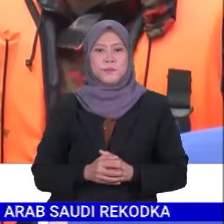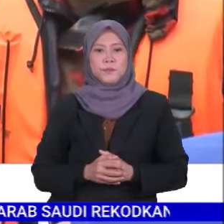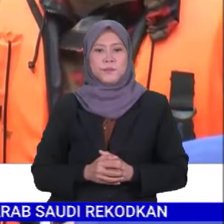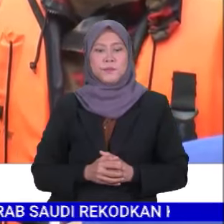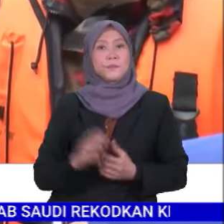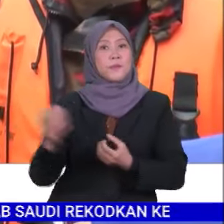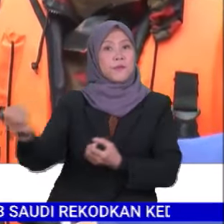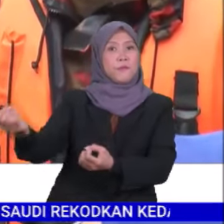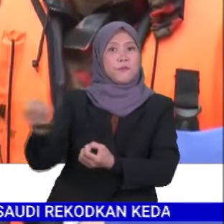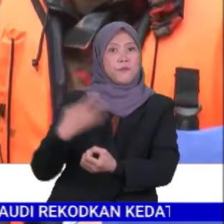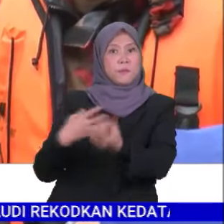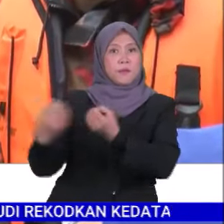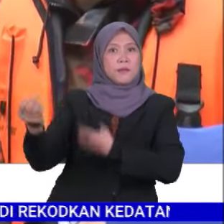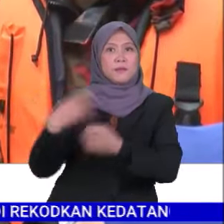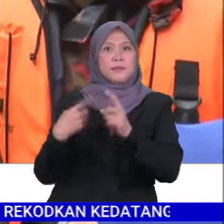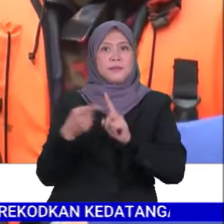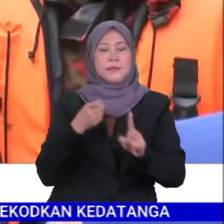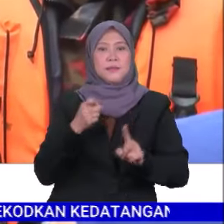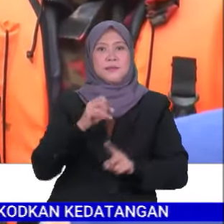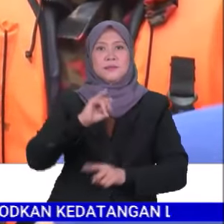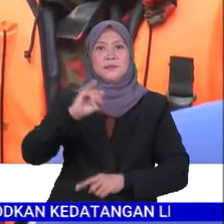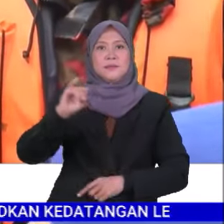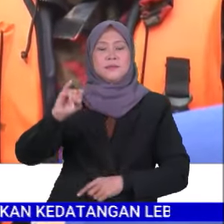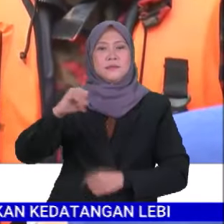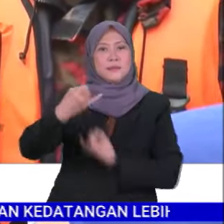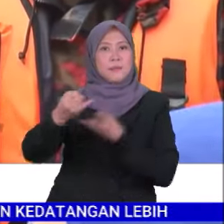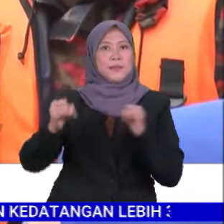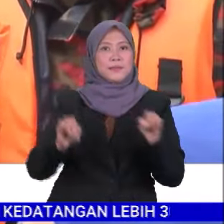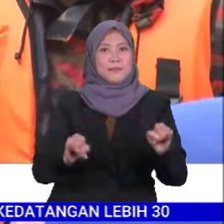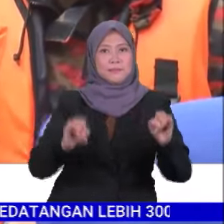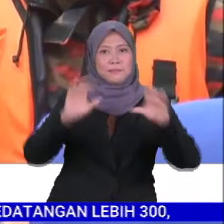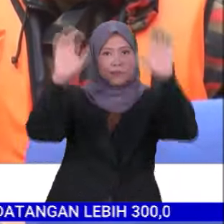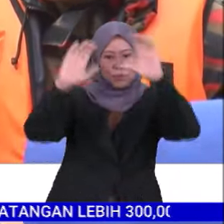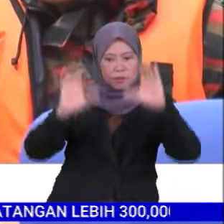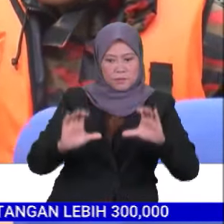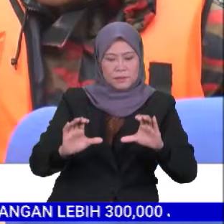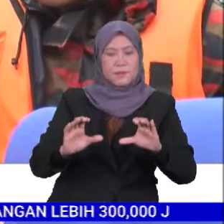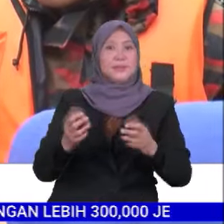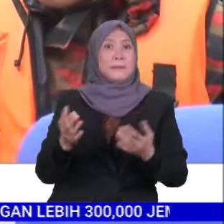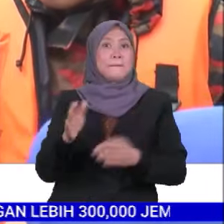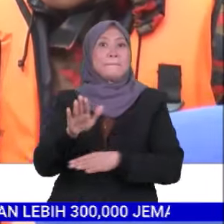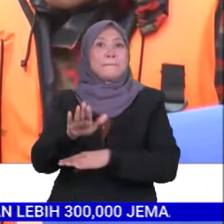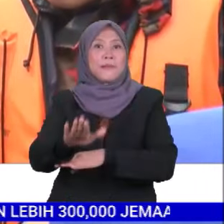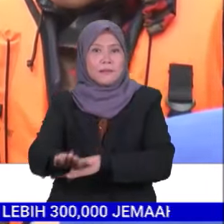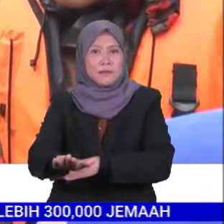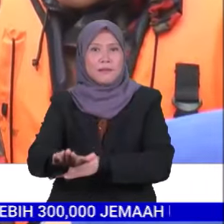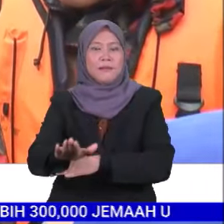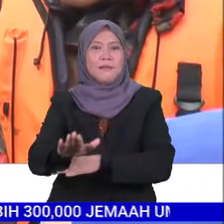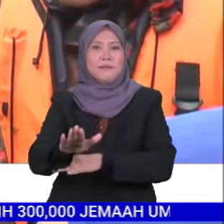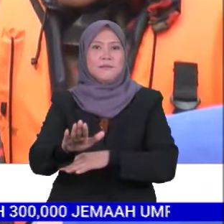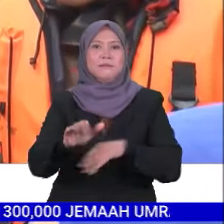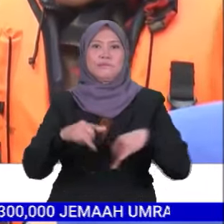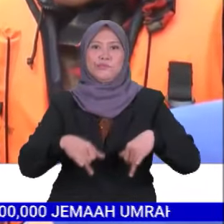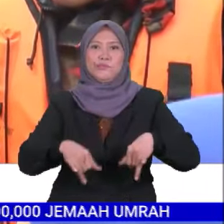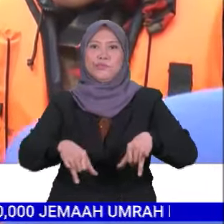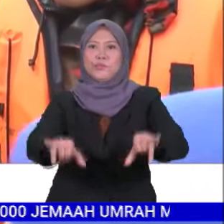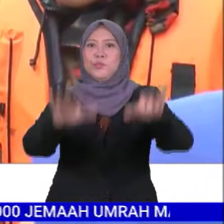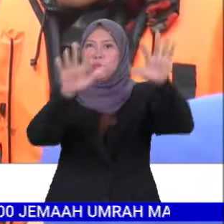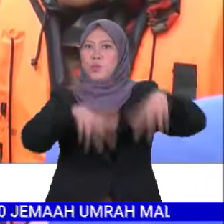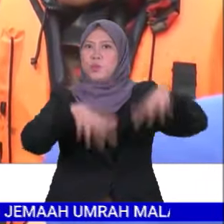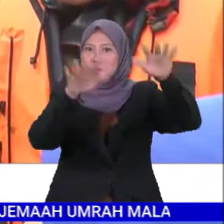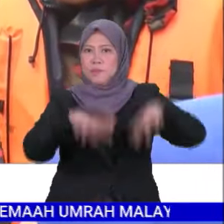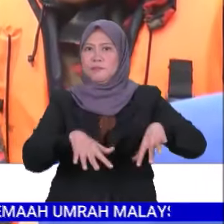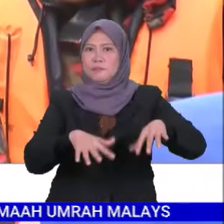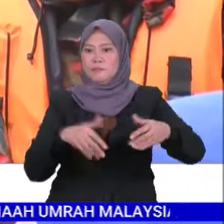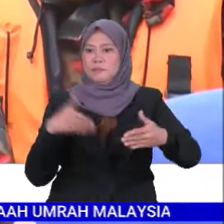menurut maklumat daripada Jabatan Meteorologi Malaysia, trend ini akan berterusan sehingga 4 hari bulan untuk setakat